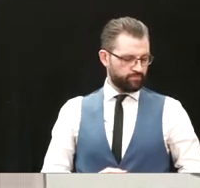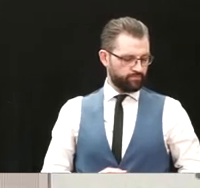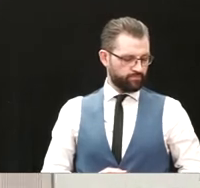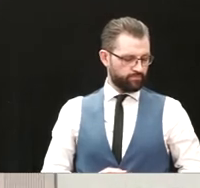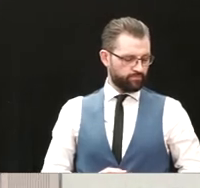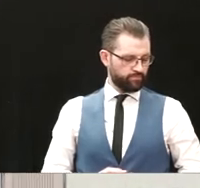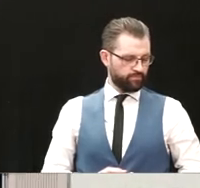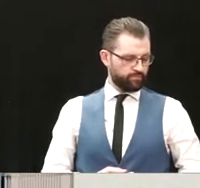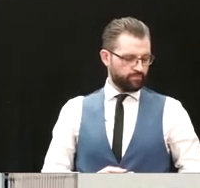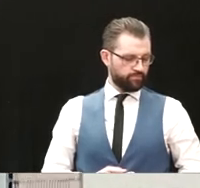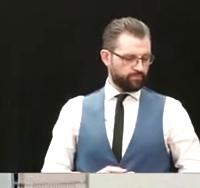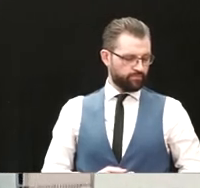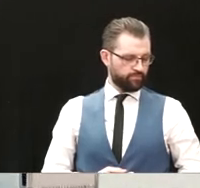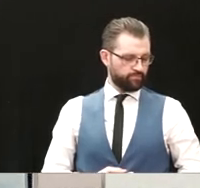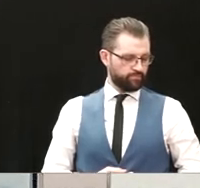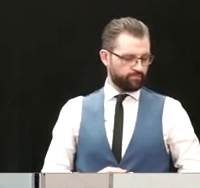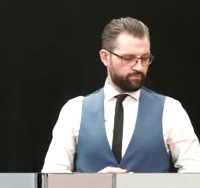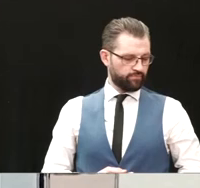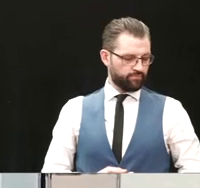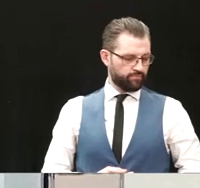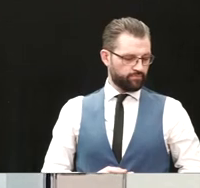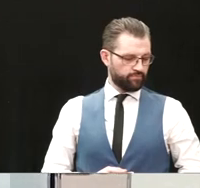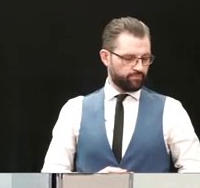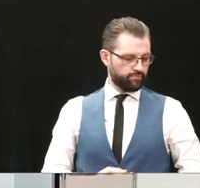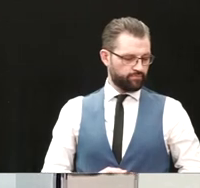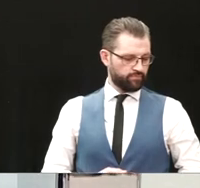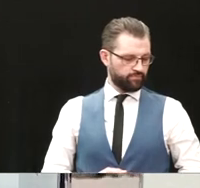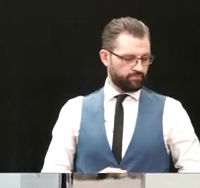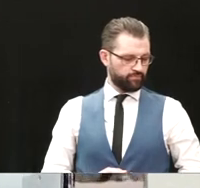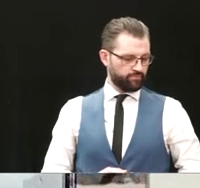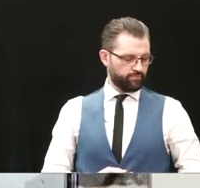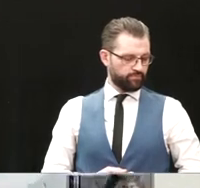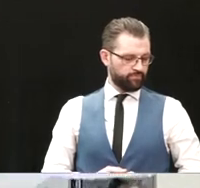Shenisrafu, Shenechnuku, Shenitbu,